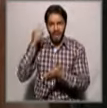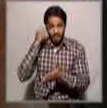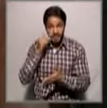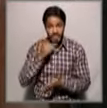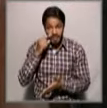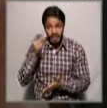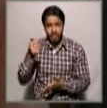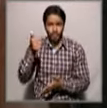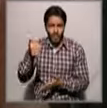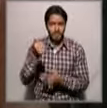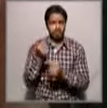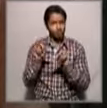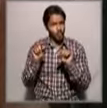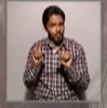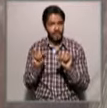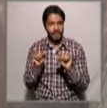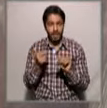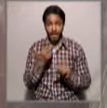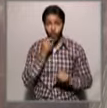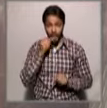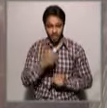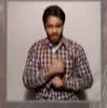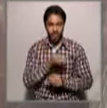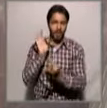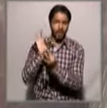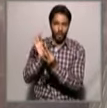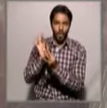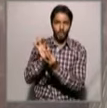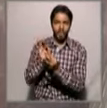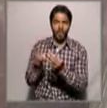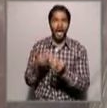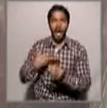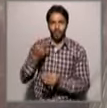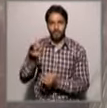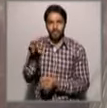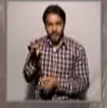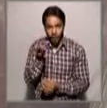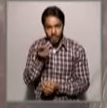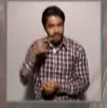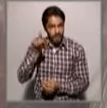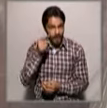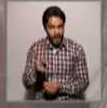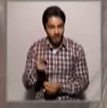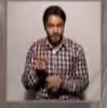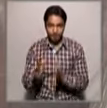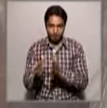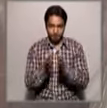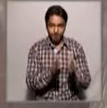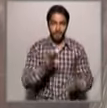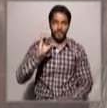في ذلك؟ يعني بسم الله والحمد لله والصلاة والسلام على رسول الله. نقول بداية لإخواننا